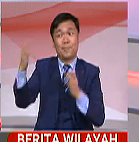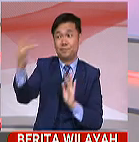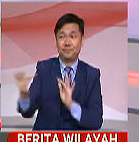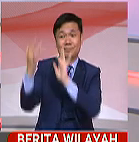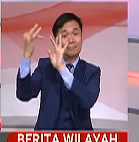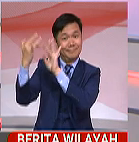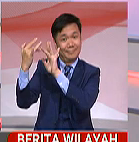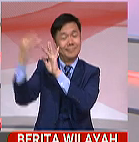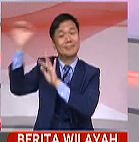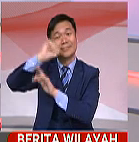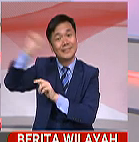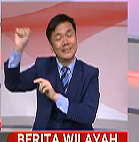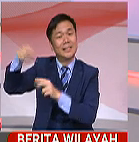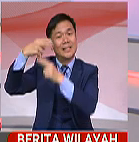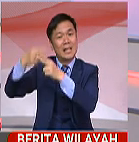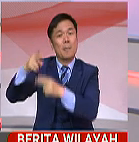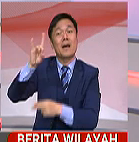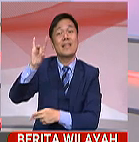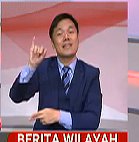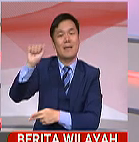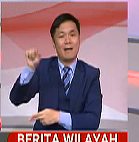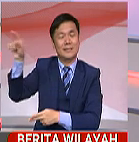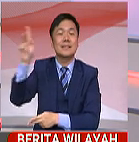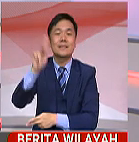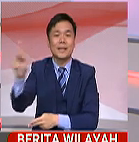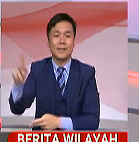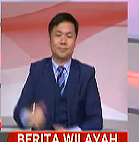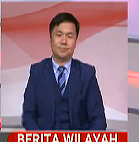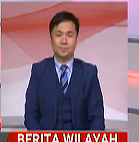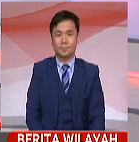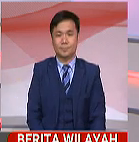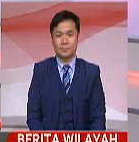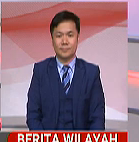kita langsung bersama Muhammad Dia Sahlan di Kota Kinabalu. Silakan.